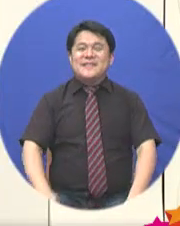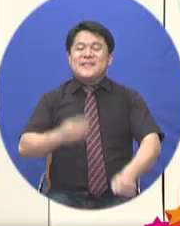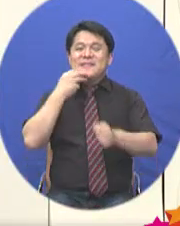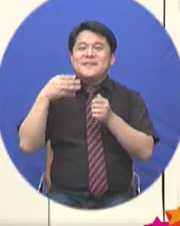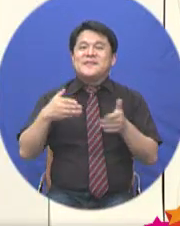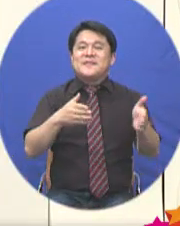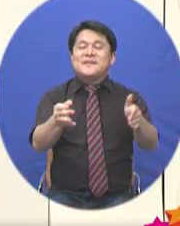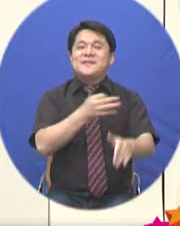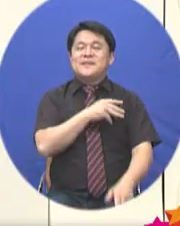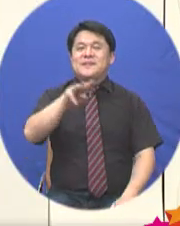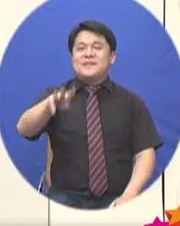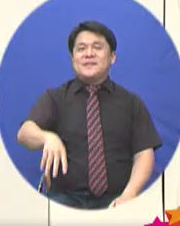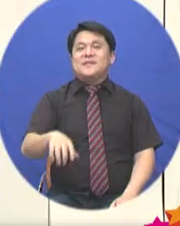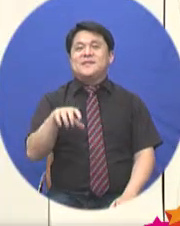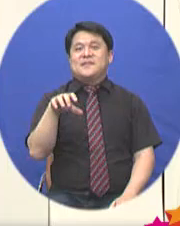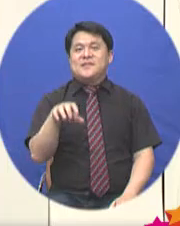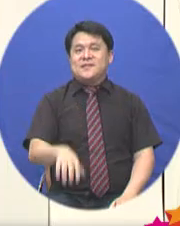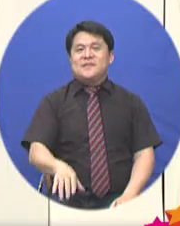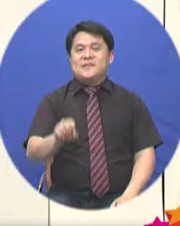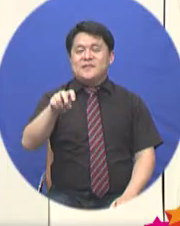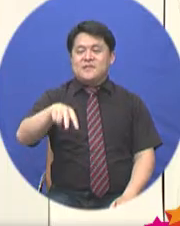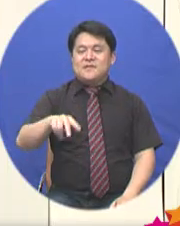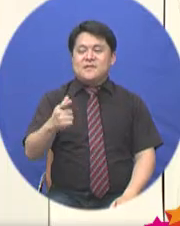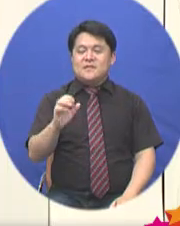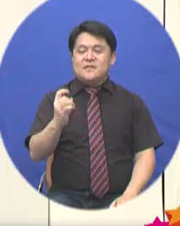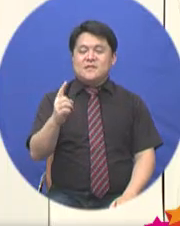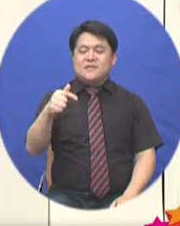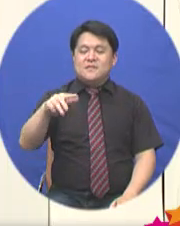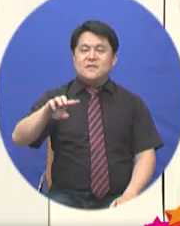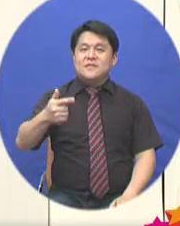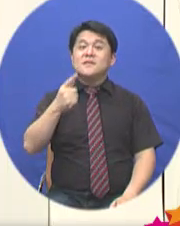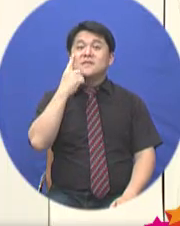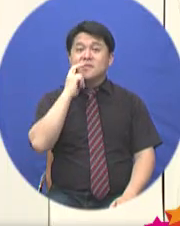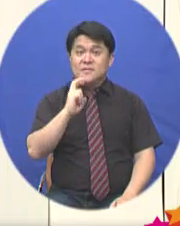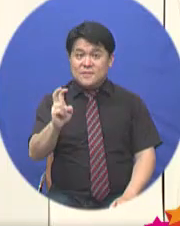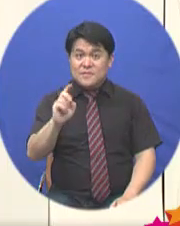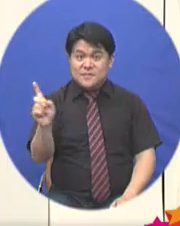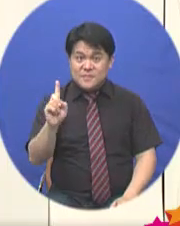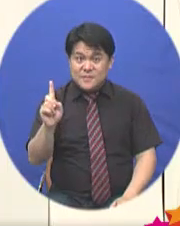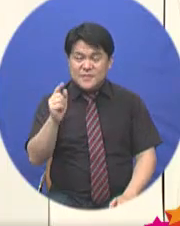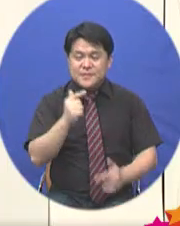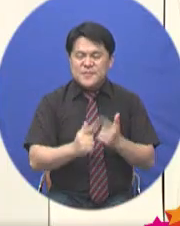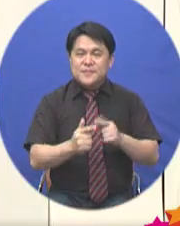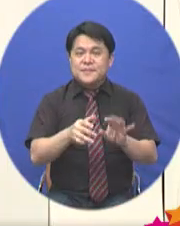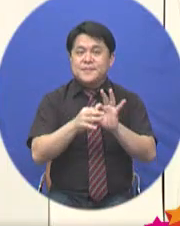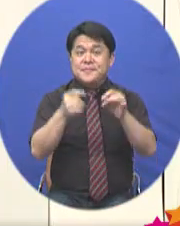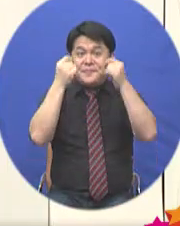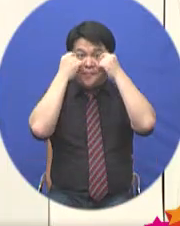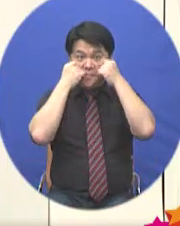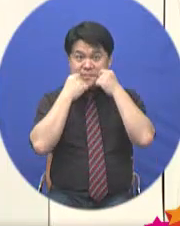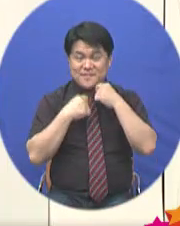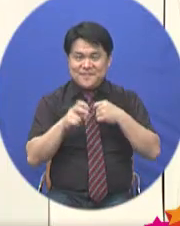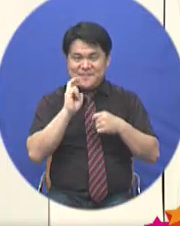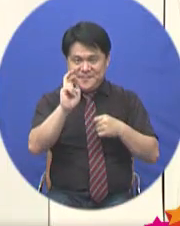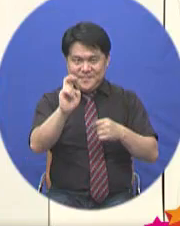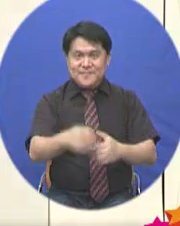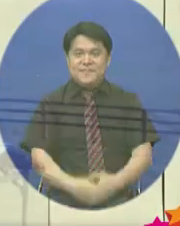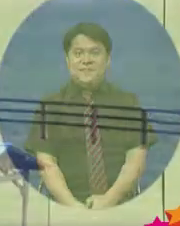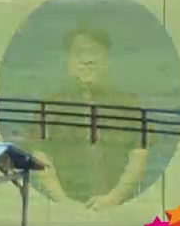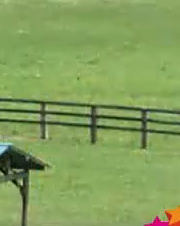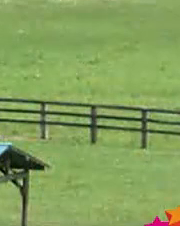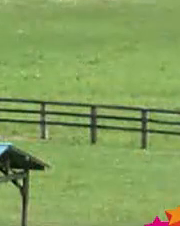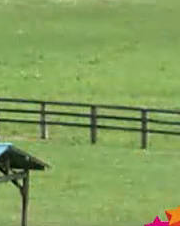경기도 부천시에서 윤옥춘 어머님이 부릅니다. 목포의 눈물.